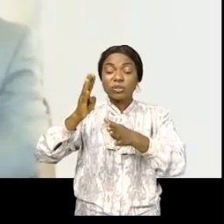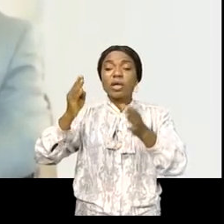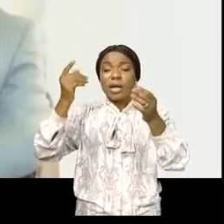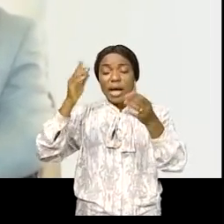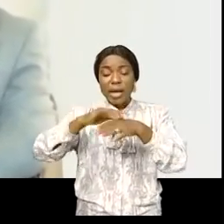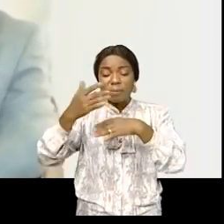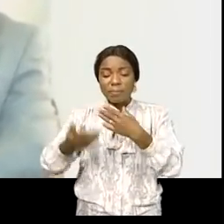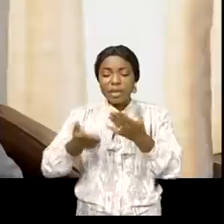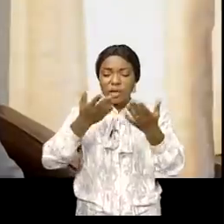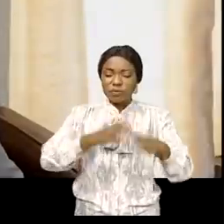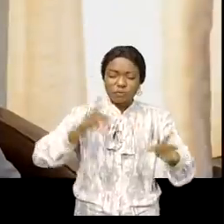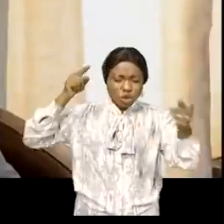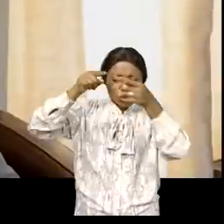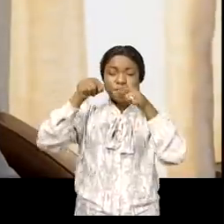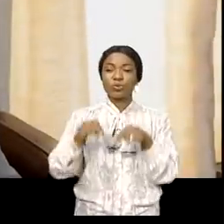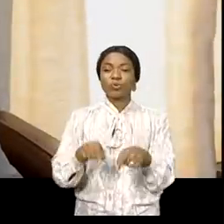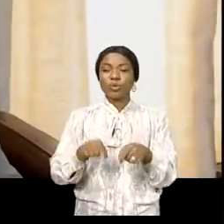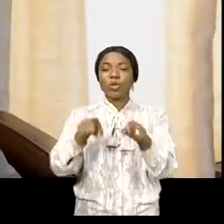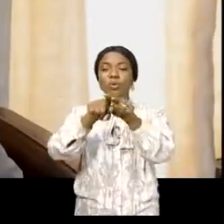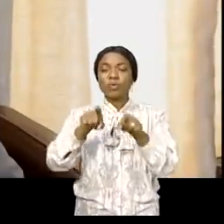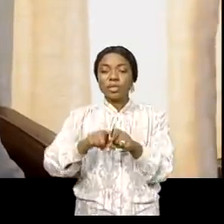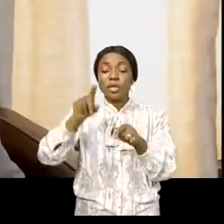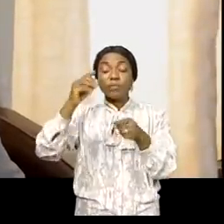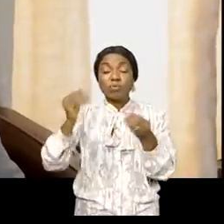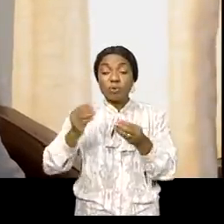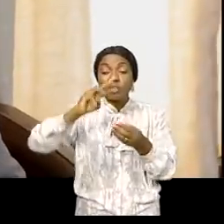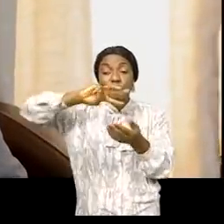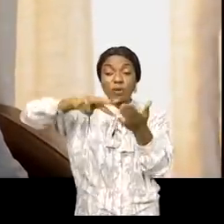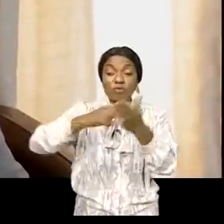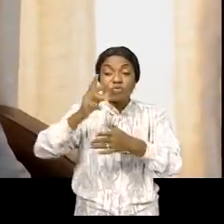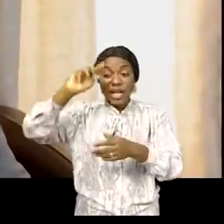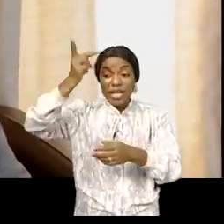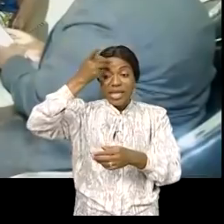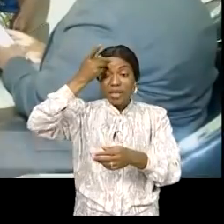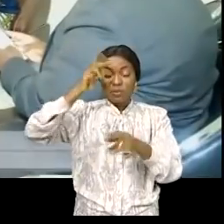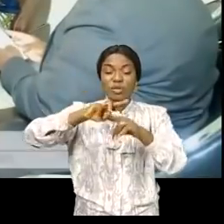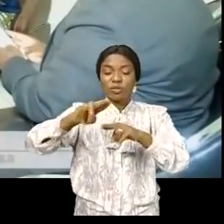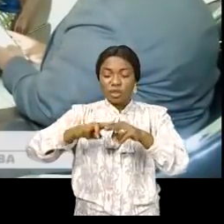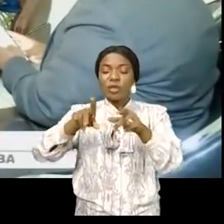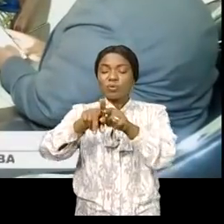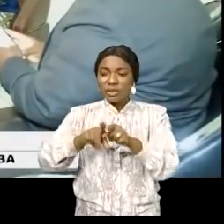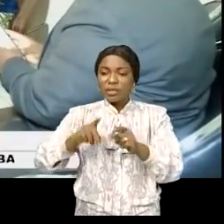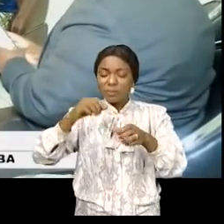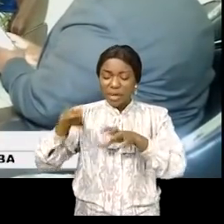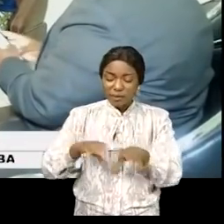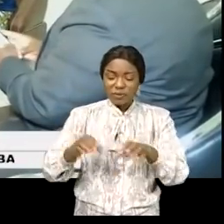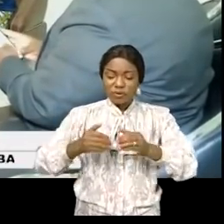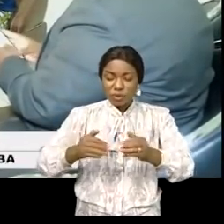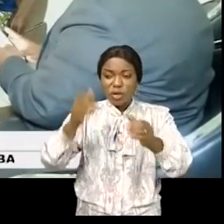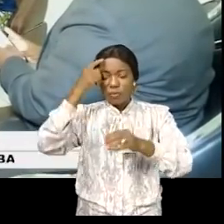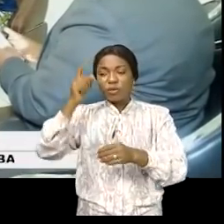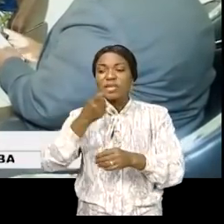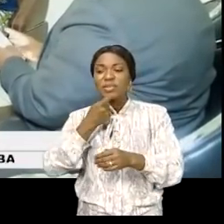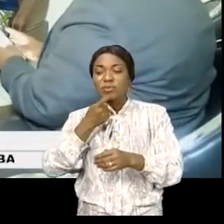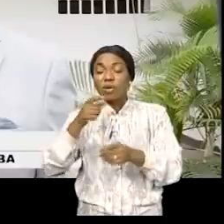après 60 ans de son assassinat, pourquoi il est trois fois proclamé héros national. Des activités culturelles pour raconter un